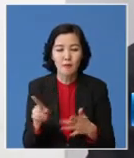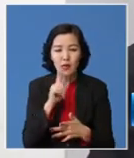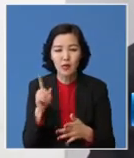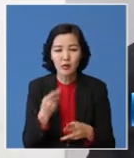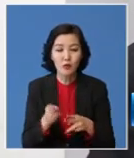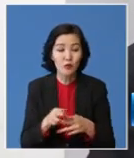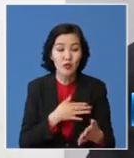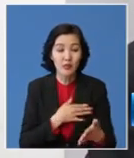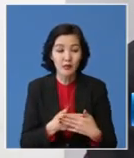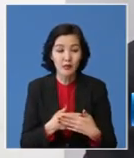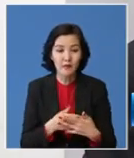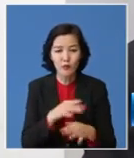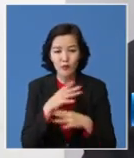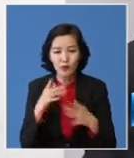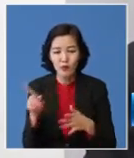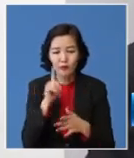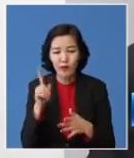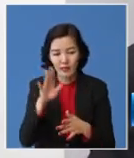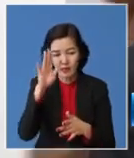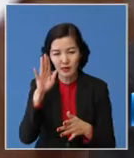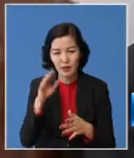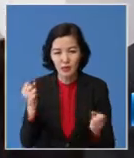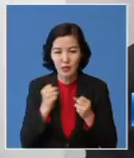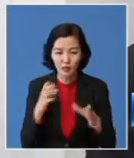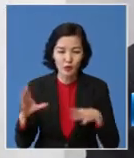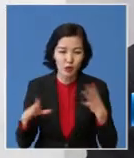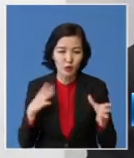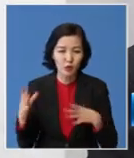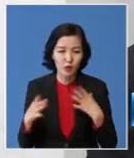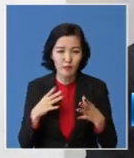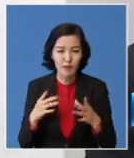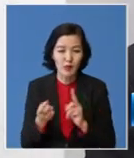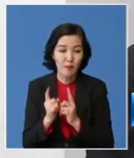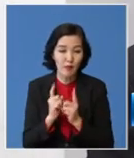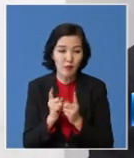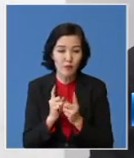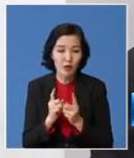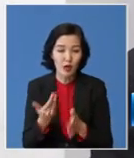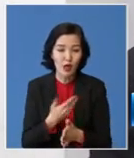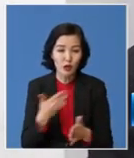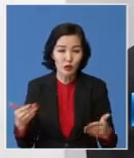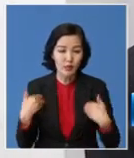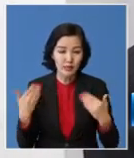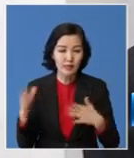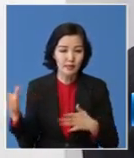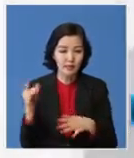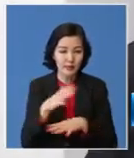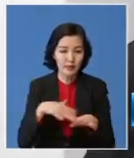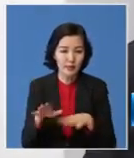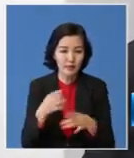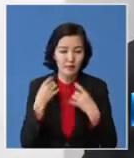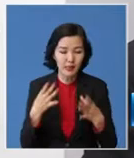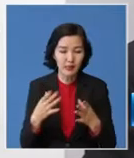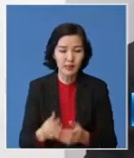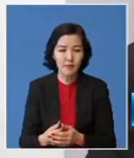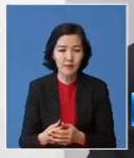очень активная. Многие из молодых ребят занимаются спортом, в частности борьбой. Хочу поздравить всех казахстанцев с этим прекрасным